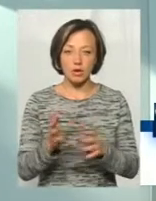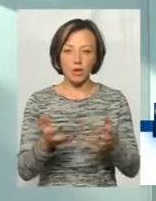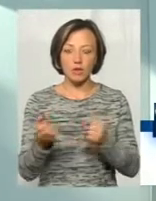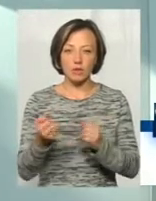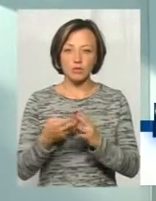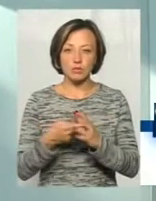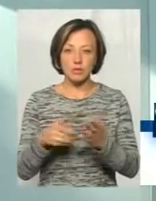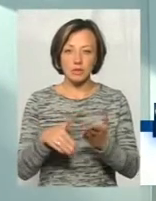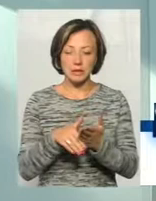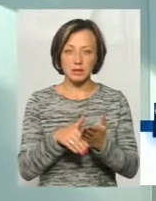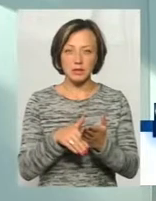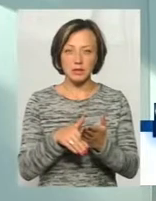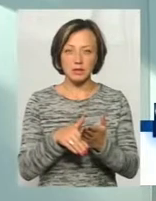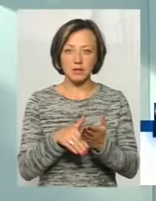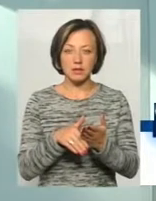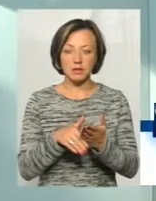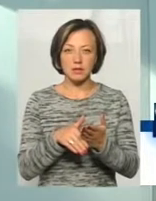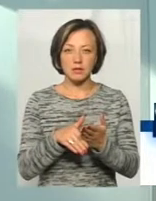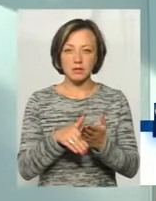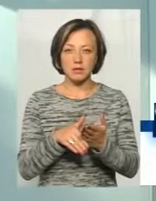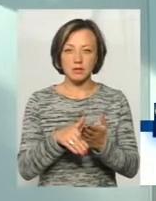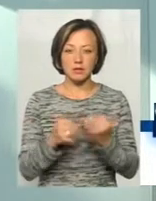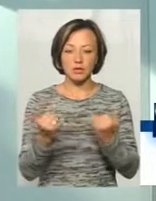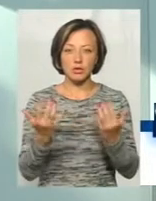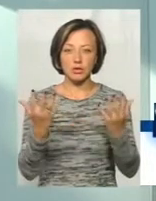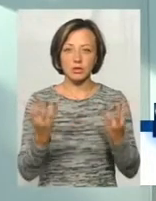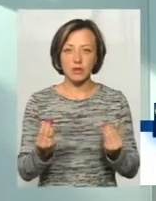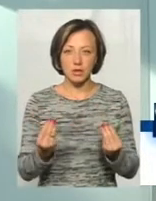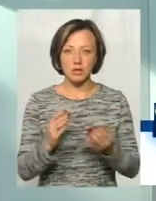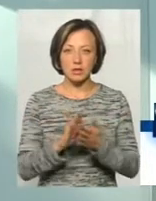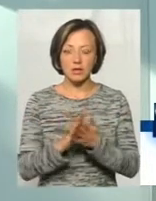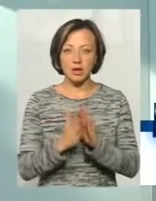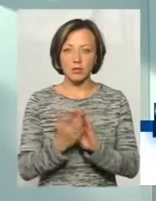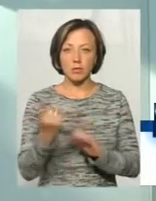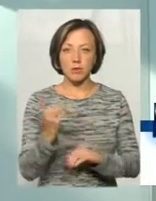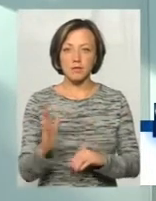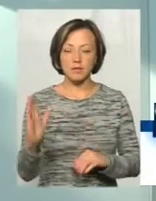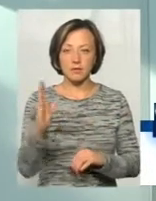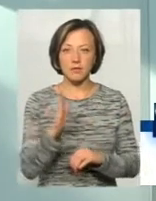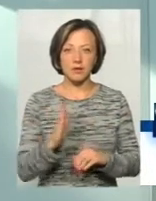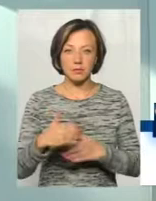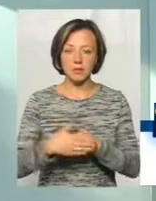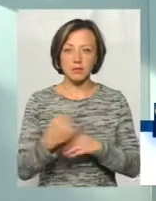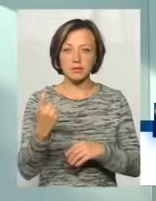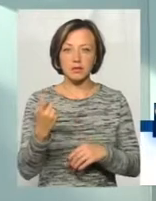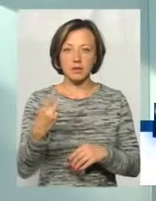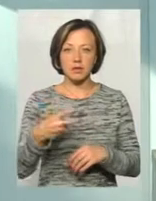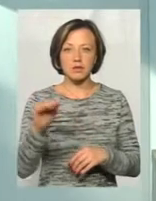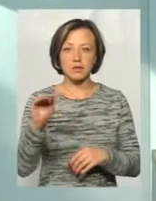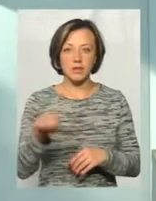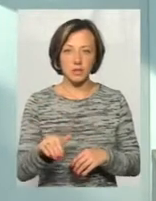одержувачі субсидій, а їх нараховується на сьогоднішній день, саме на перше вересня, нараховується близько 120